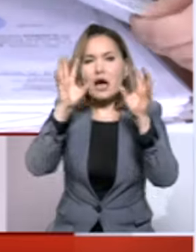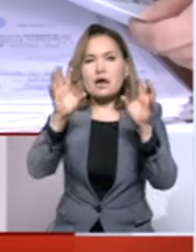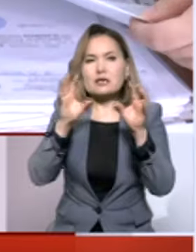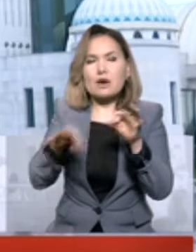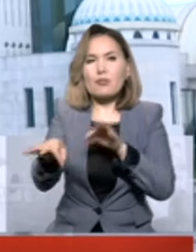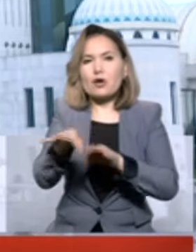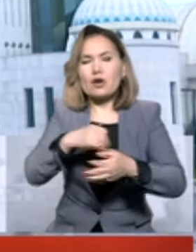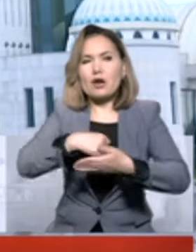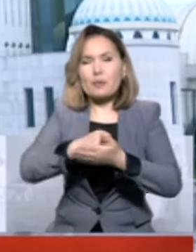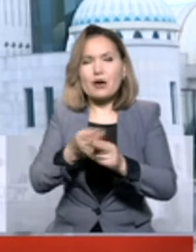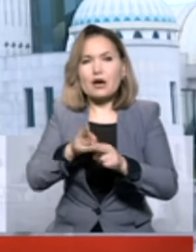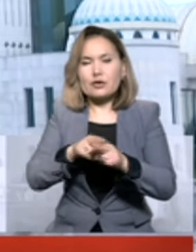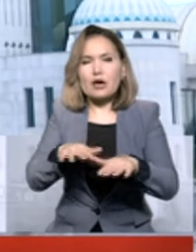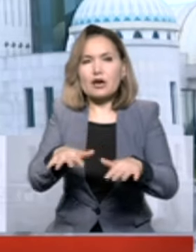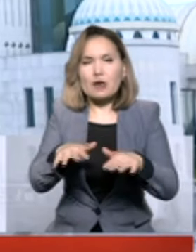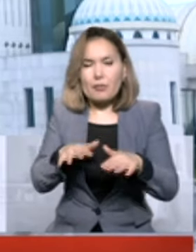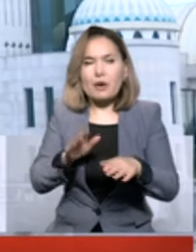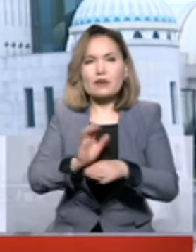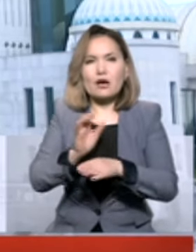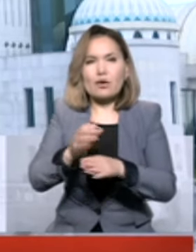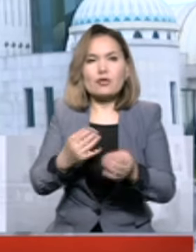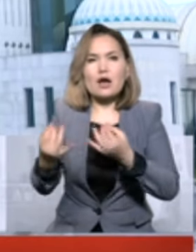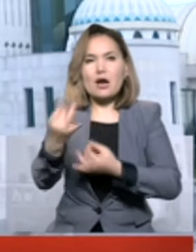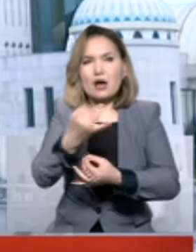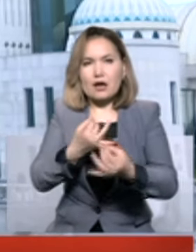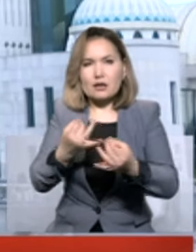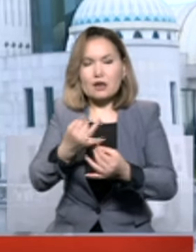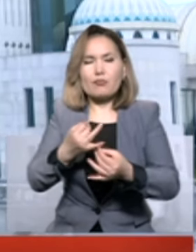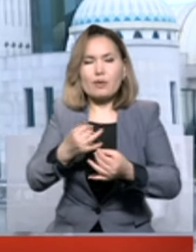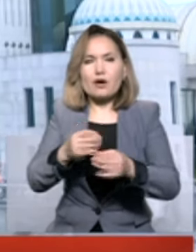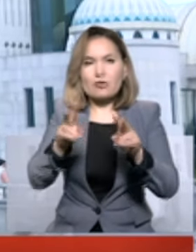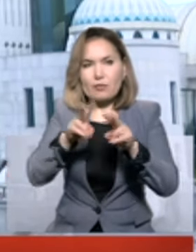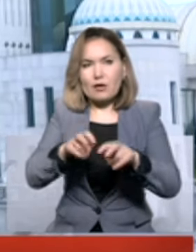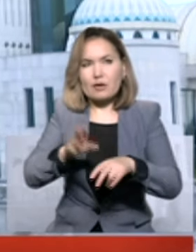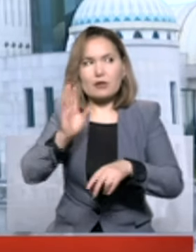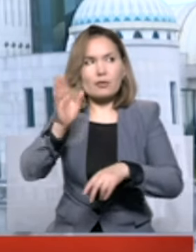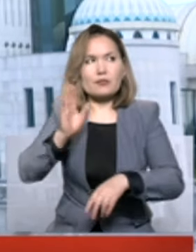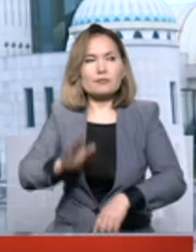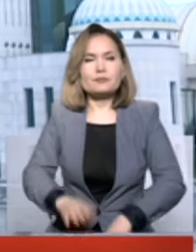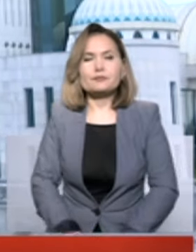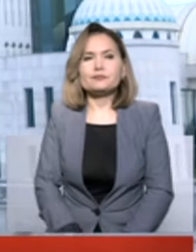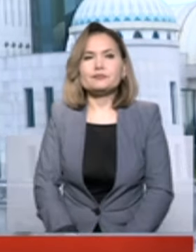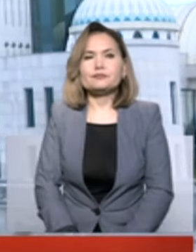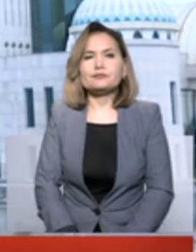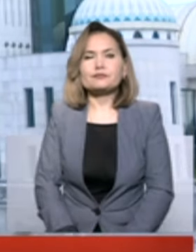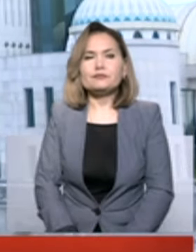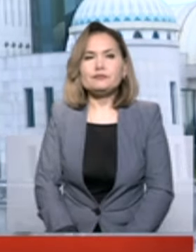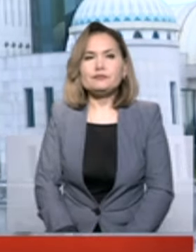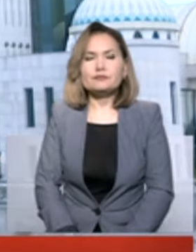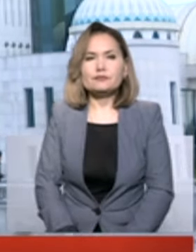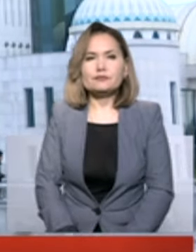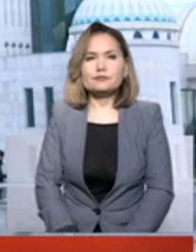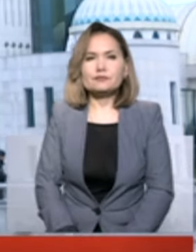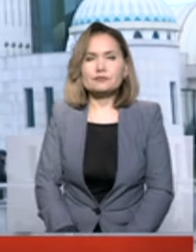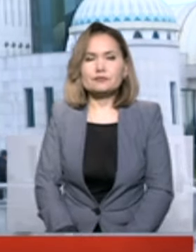мәжілісте мақұлданып, сенаттың қарауына жіберілді. Нұрсұлтан Тілектес, Сұңқарбек Қайсин, Советхан Жағиев, ұлттық арна, Астана.